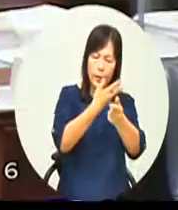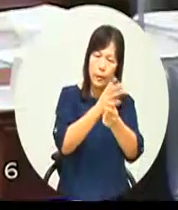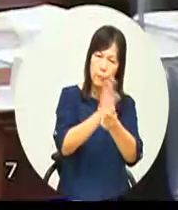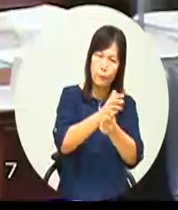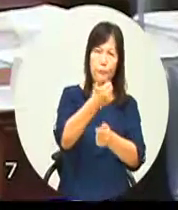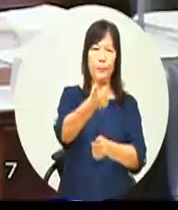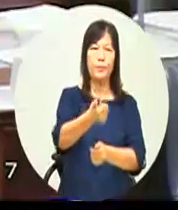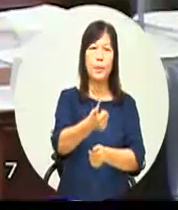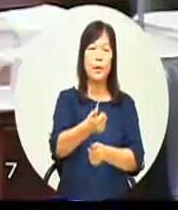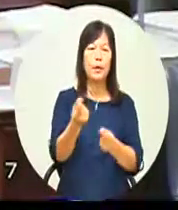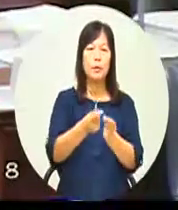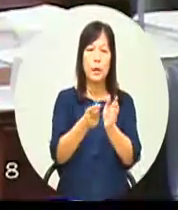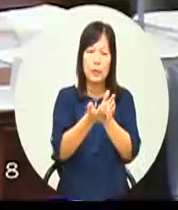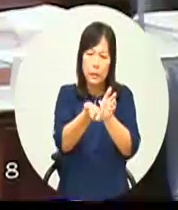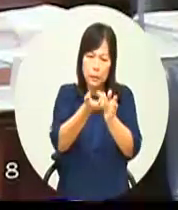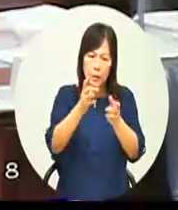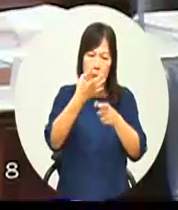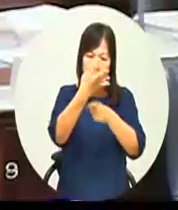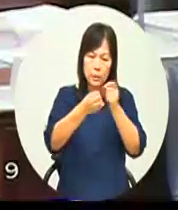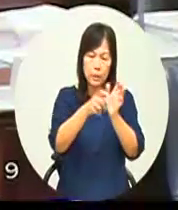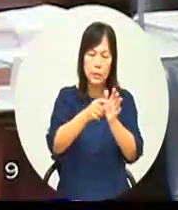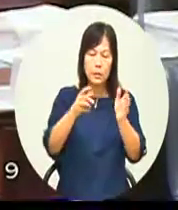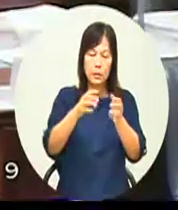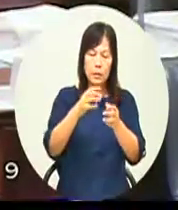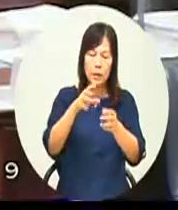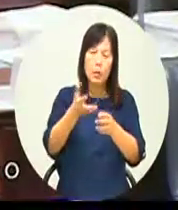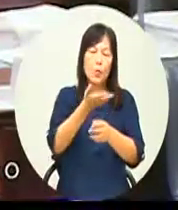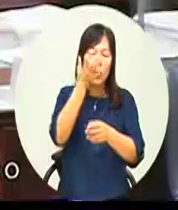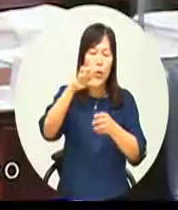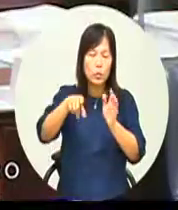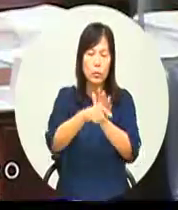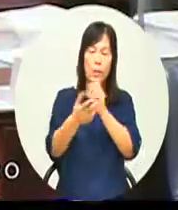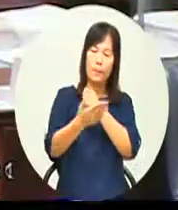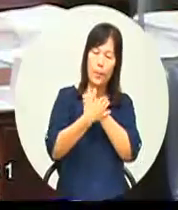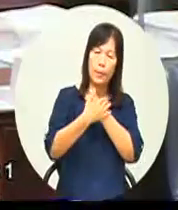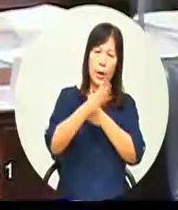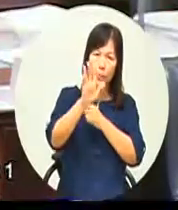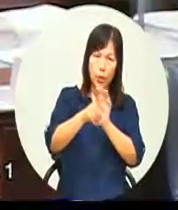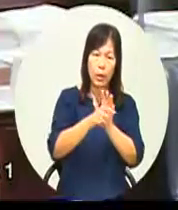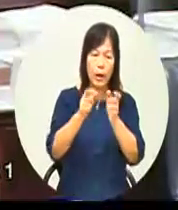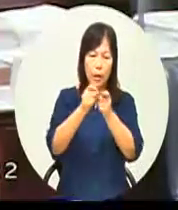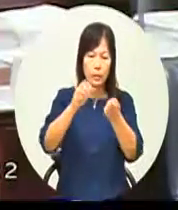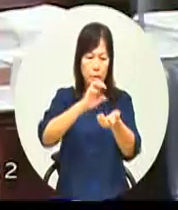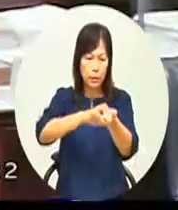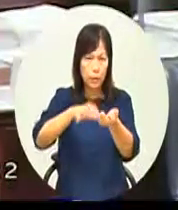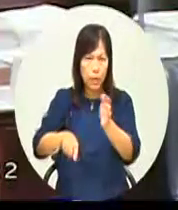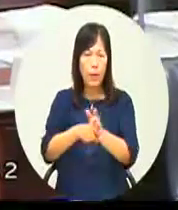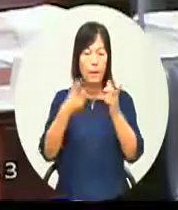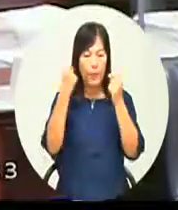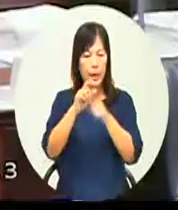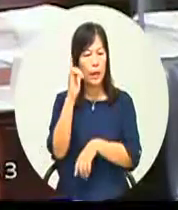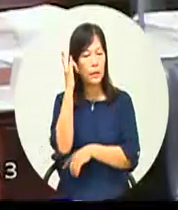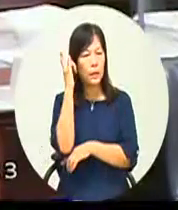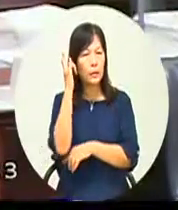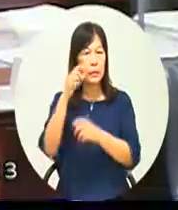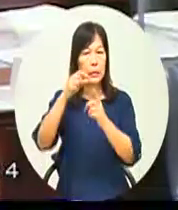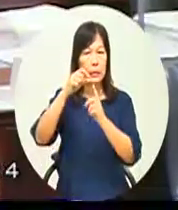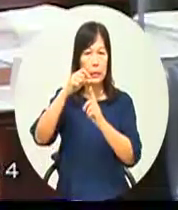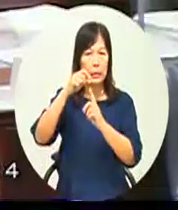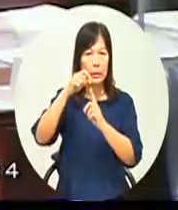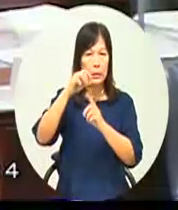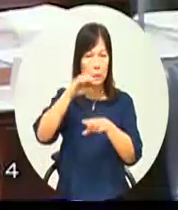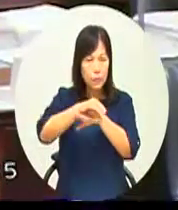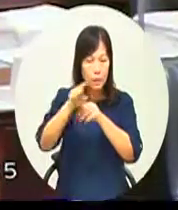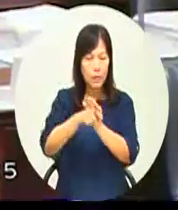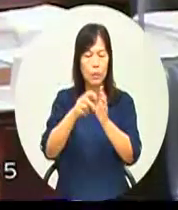包括前阵子也谢谢交通局的帮忙，我们一直建议一下像长庚医院那边一个候车站，本来小小的两个小小的而已，然后每